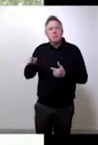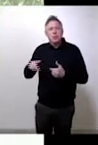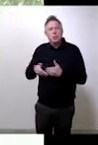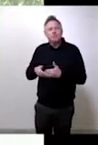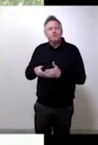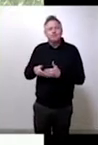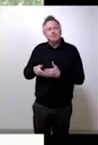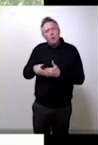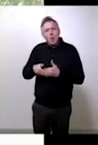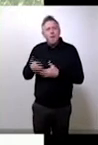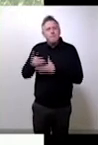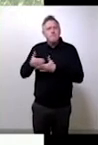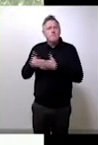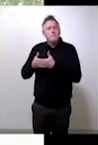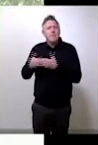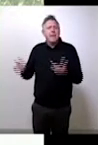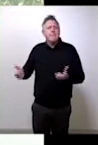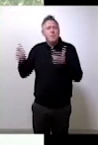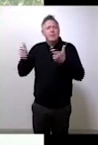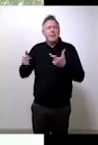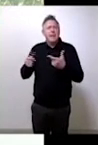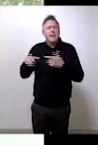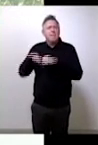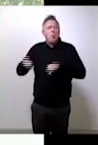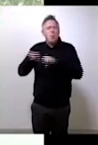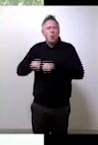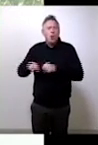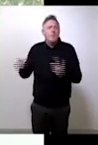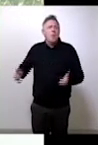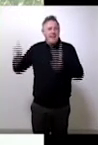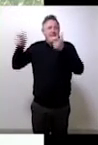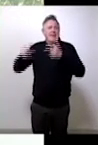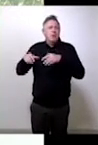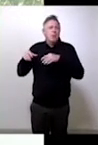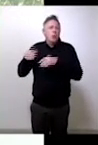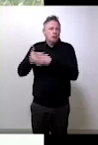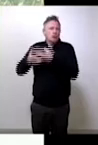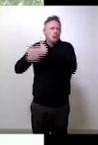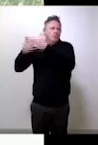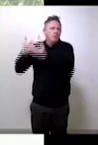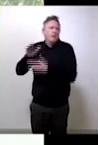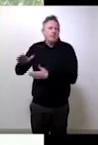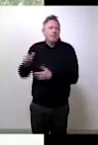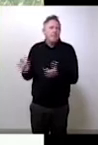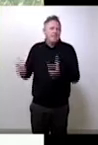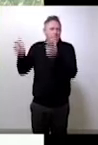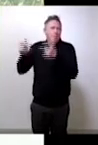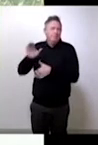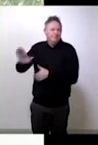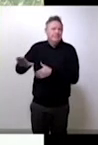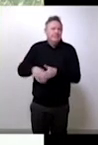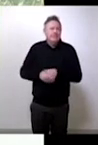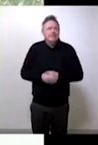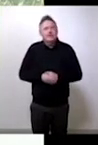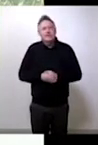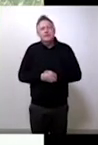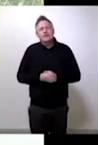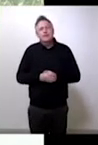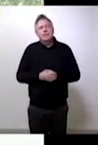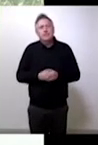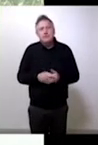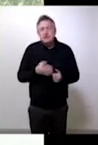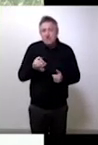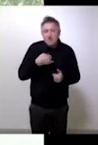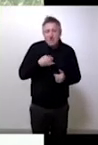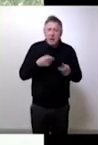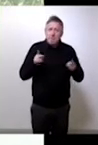leur attente s'exprime en termes de sécuriser notre modèle économique. Et pour cela, ils nous rappellent bien que plus le temps est long de délivrance